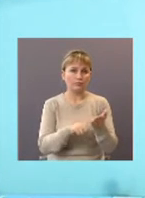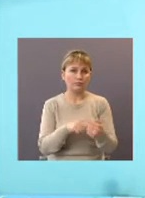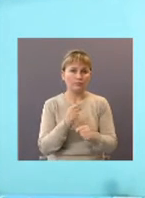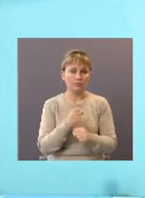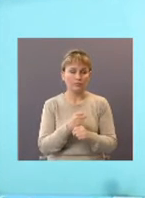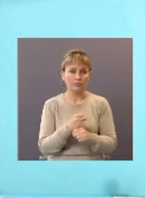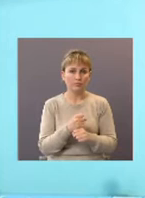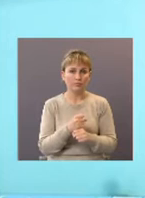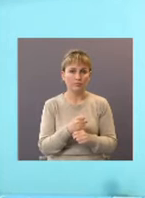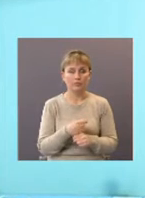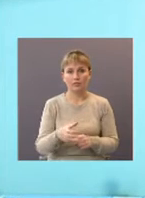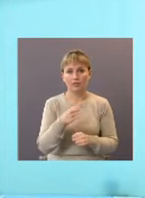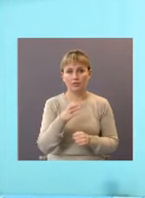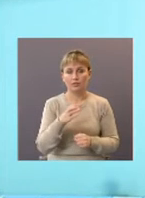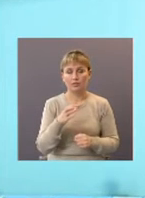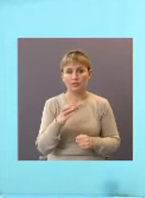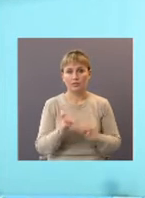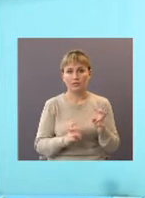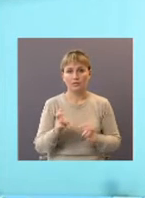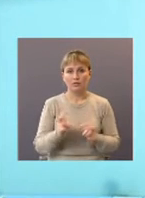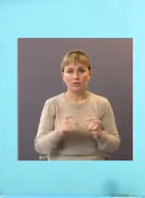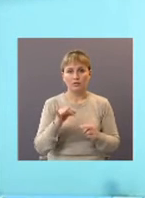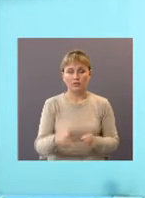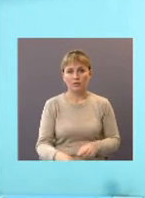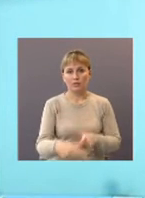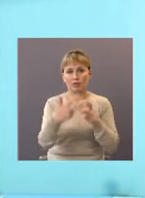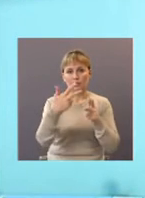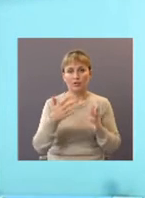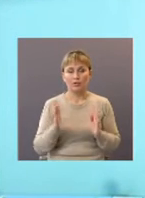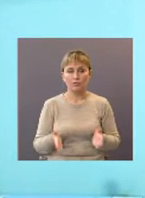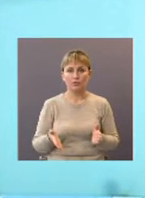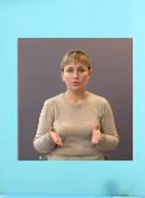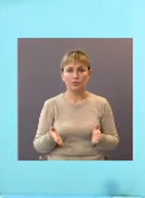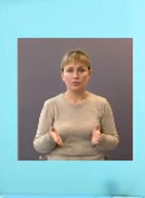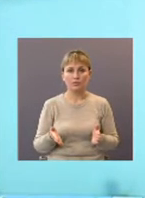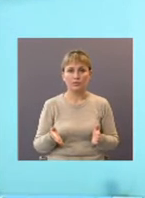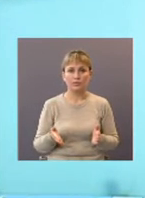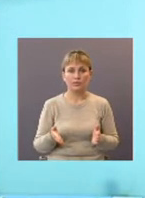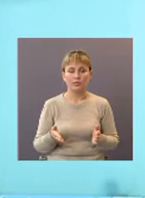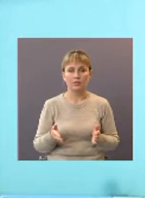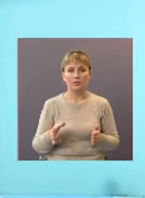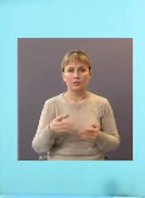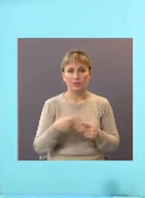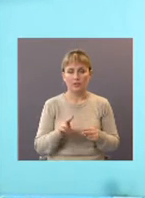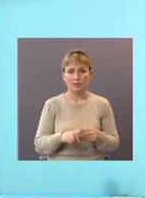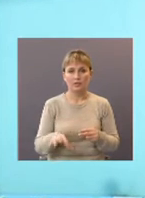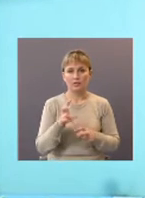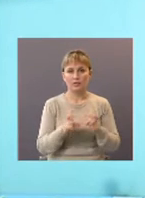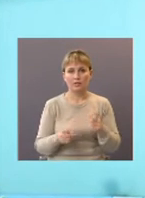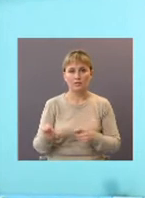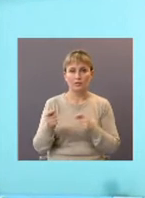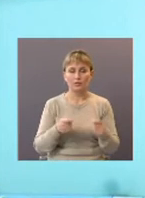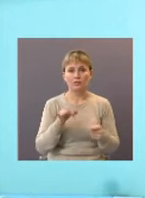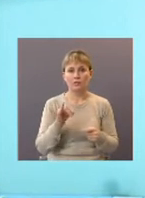на Петропавловский водочный завод, и в камере высветится цех розлива этого завода. И он